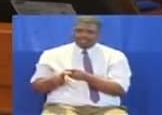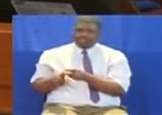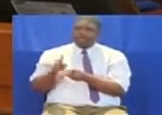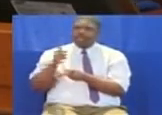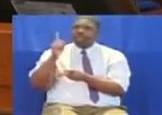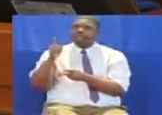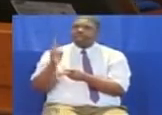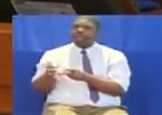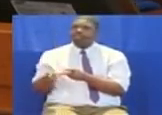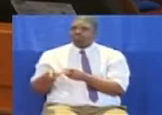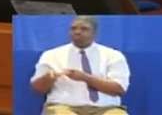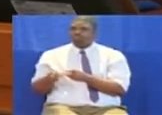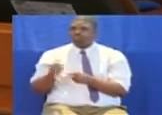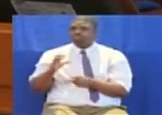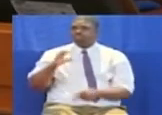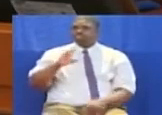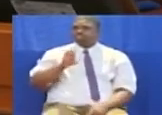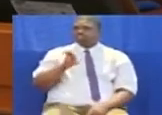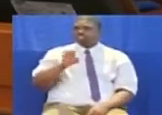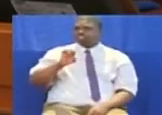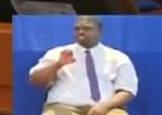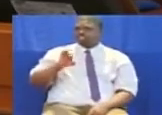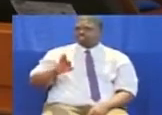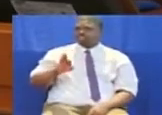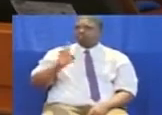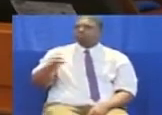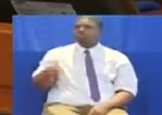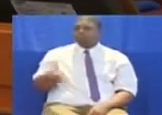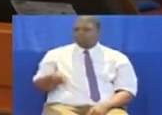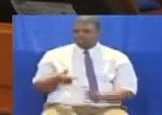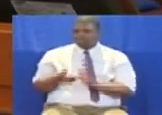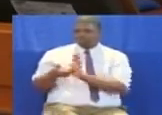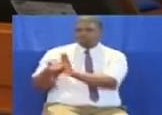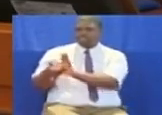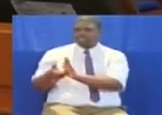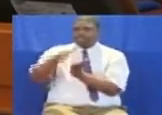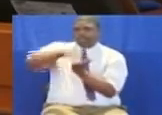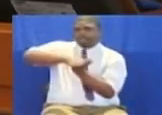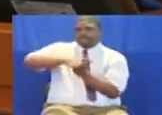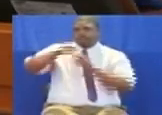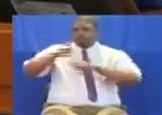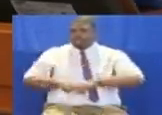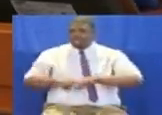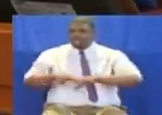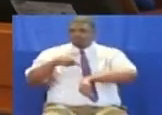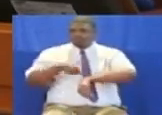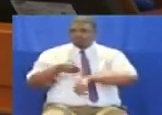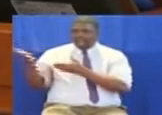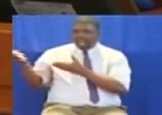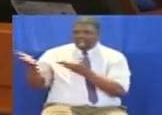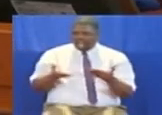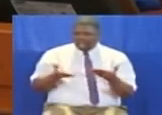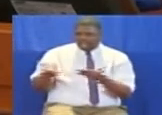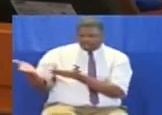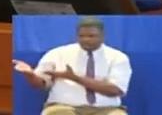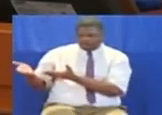hapa. Chifu yupo atakuonyesha mahali pa kukaa kwa muda. Kwa hiyo karibu, uanze kuelekea.